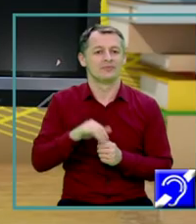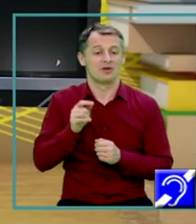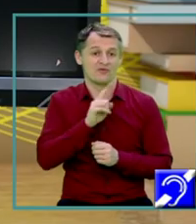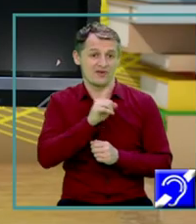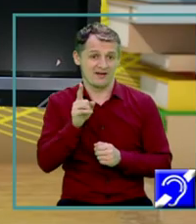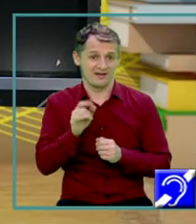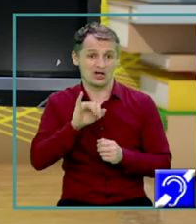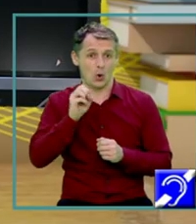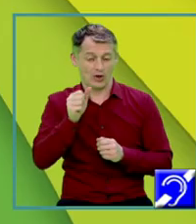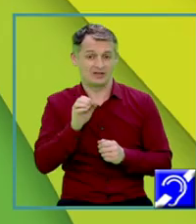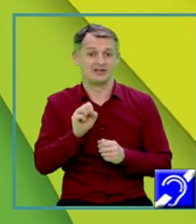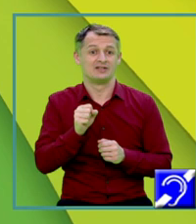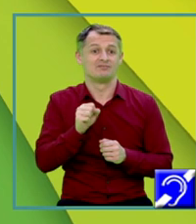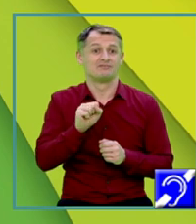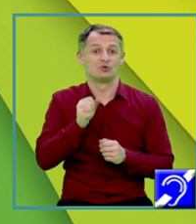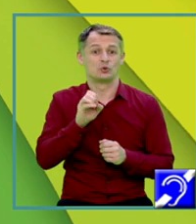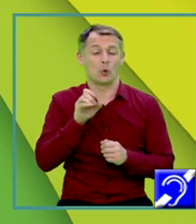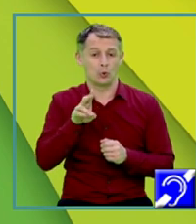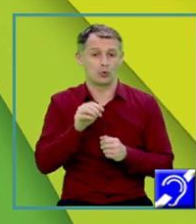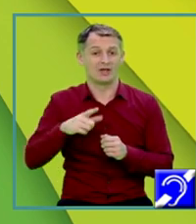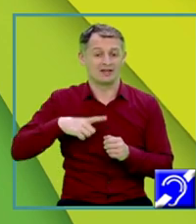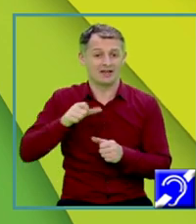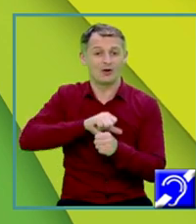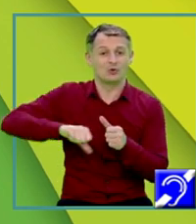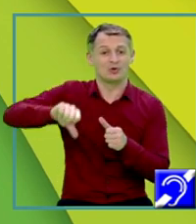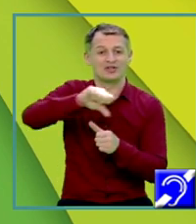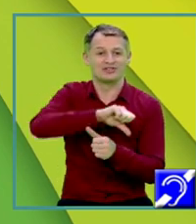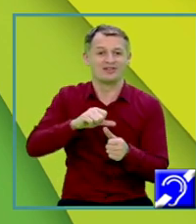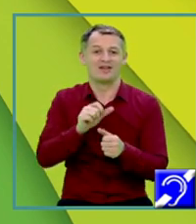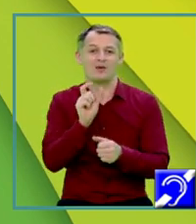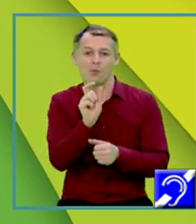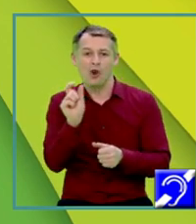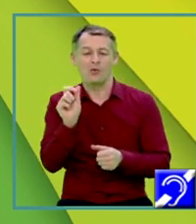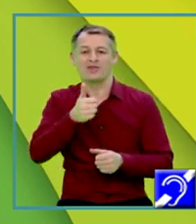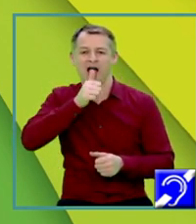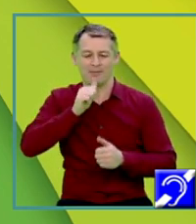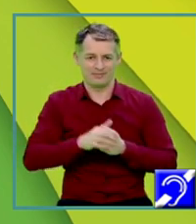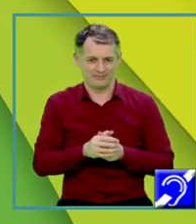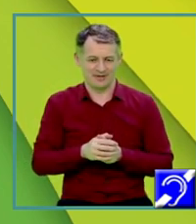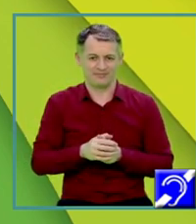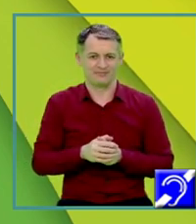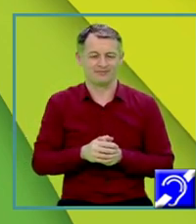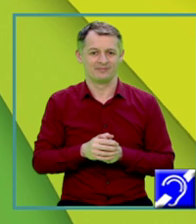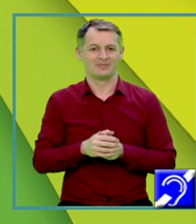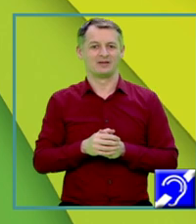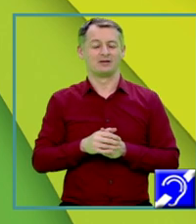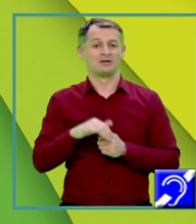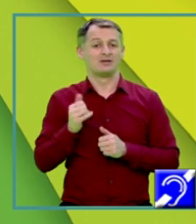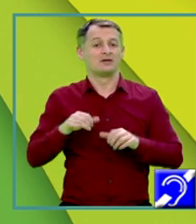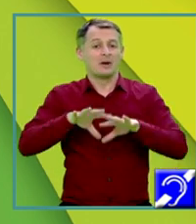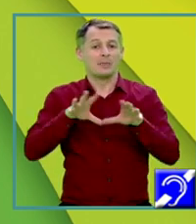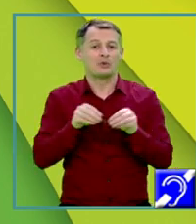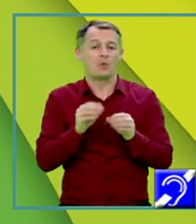sodiu este înconjurat de molecule de apă, acestea fiind orientate către ionul pozitiv de sodiu cu